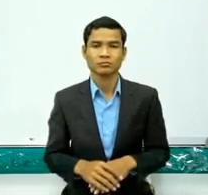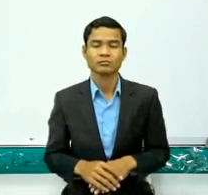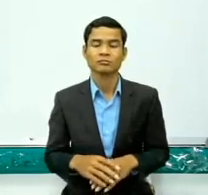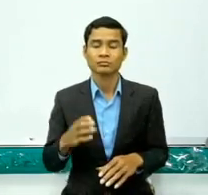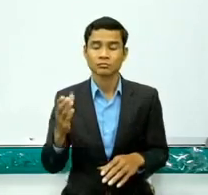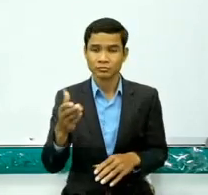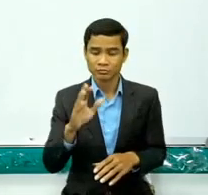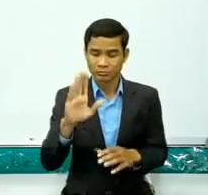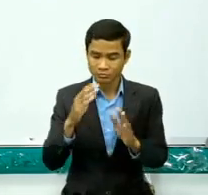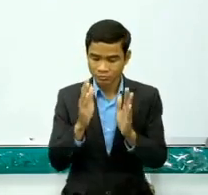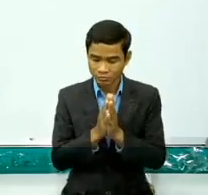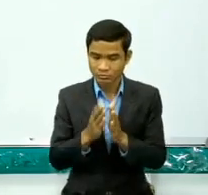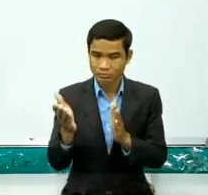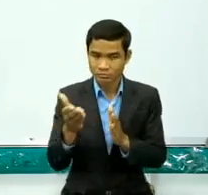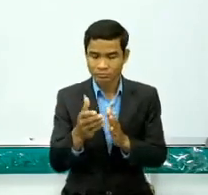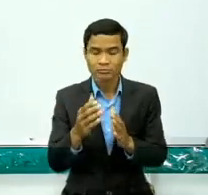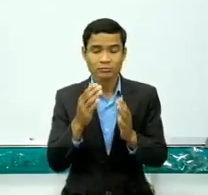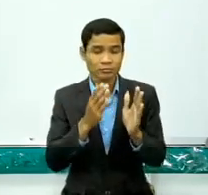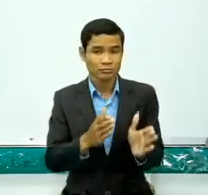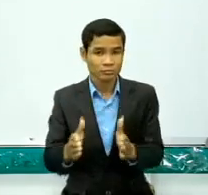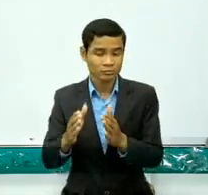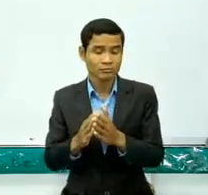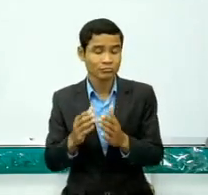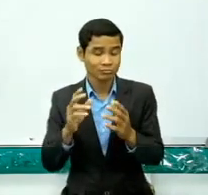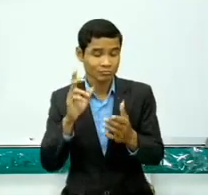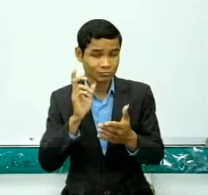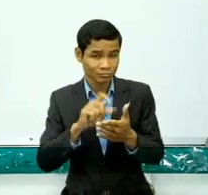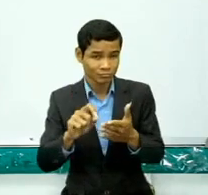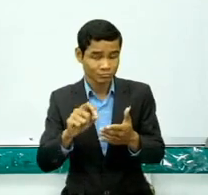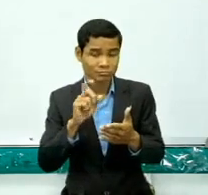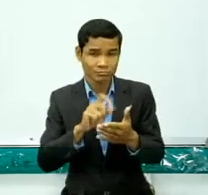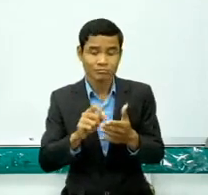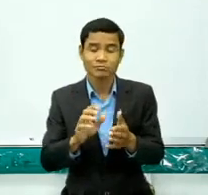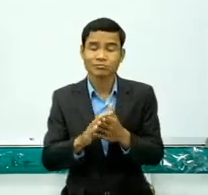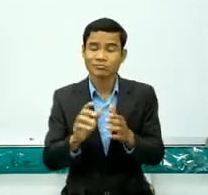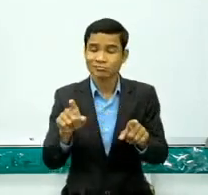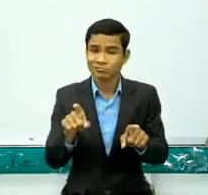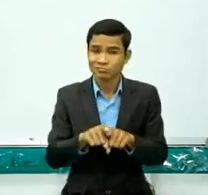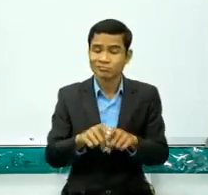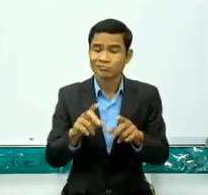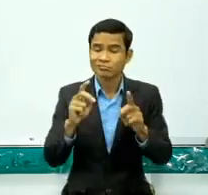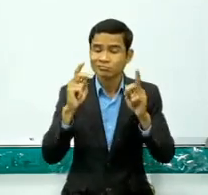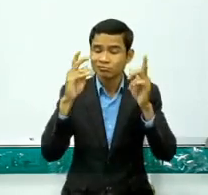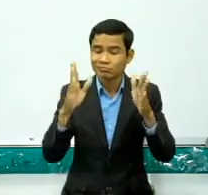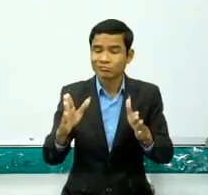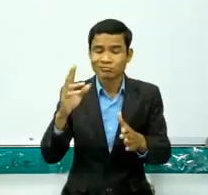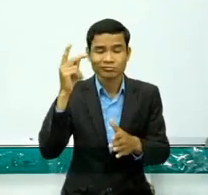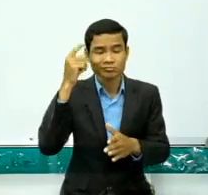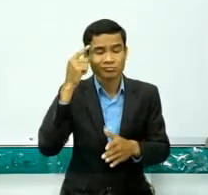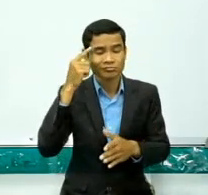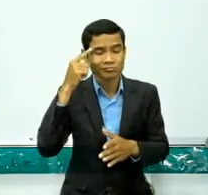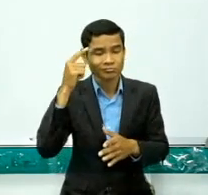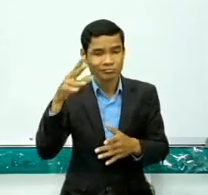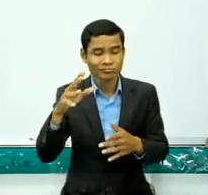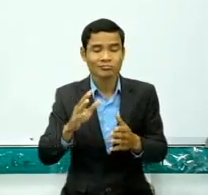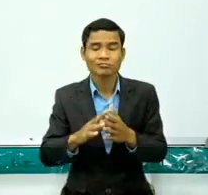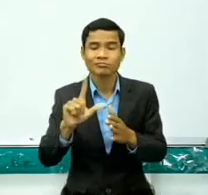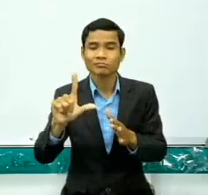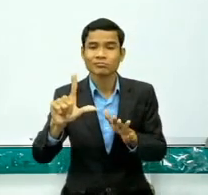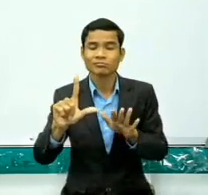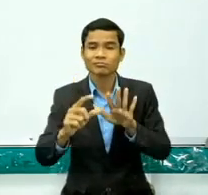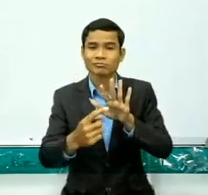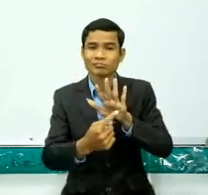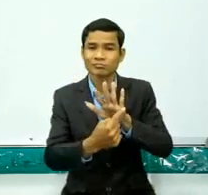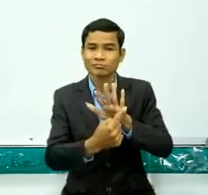អកូនកូនកូនឥឡូវកូនកូនត្រៀមខ្លួនណាសរសេរឲ្យស្មើអ្នកគ្រូអ្នកគ្រូគិតឃើញហើយជឿគឺមានអក្ស